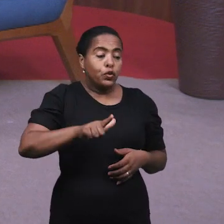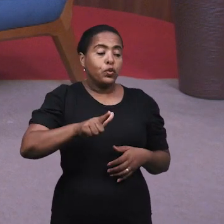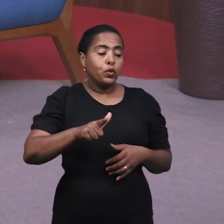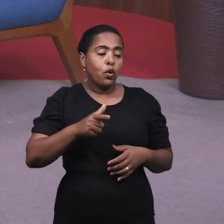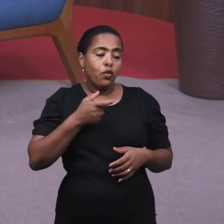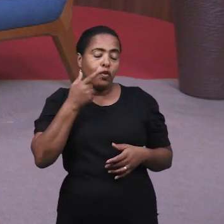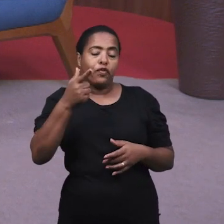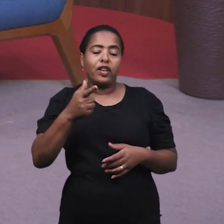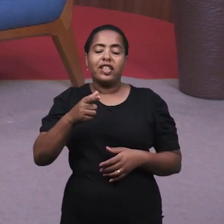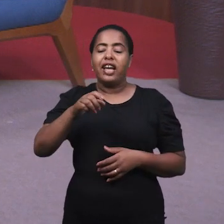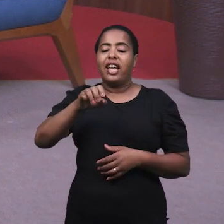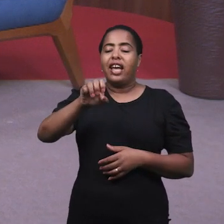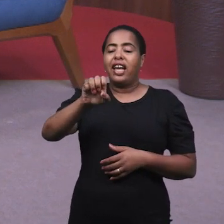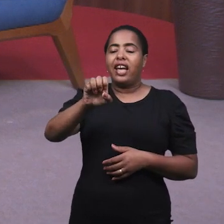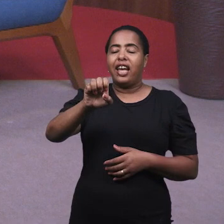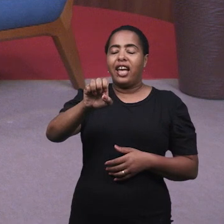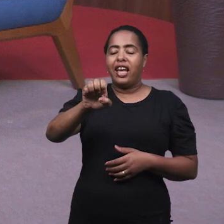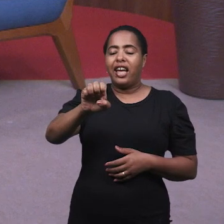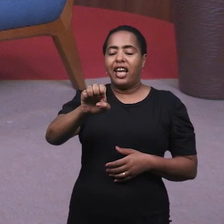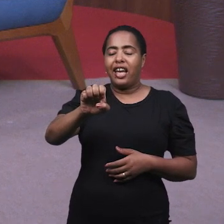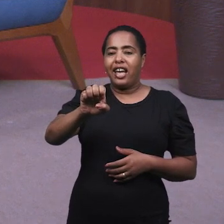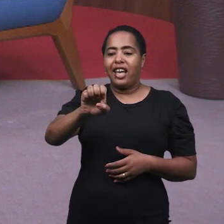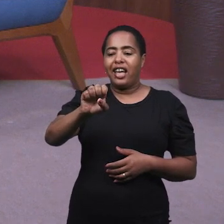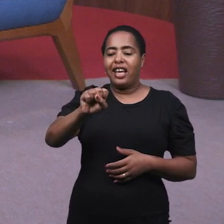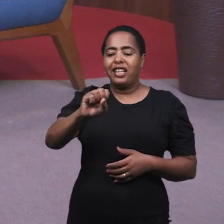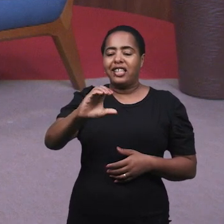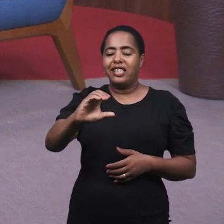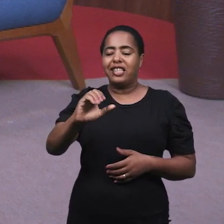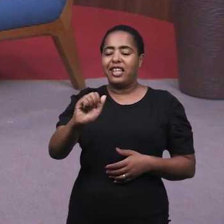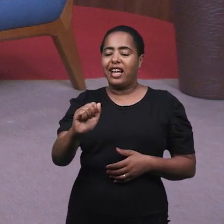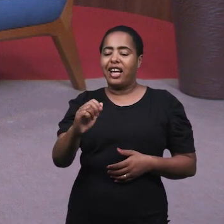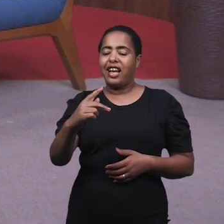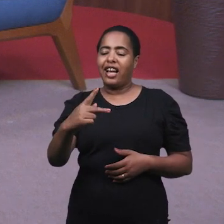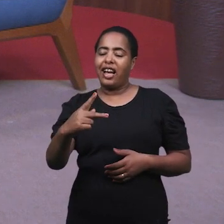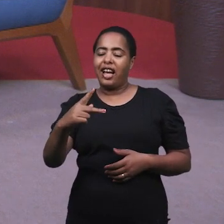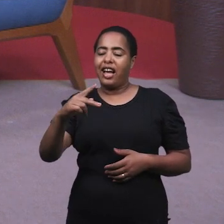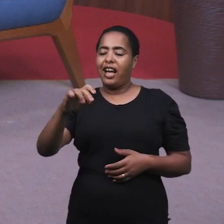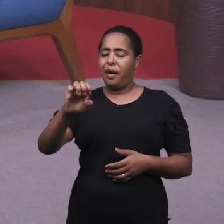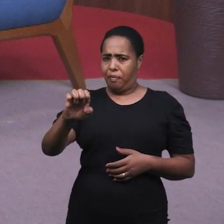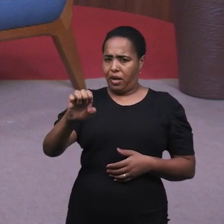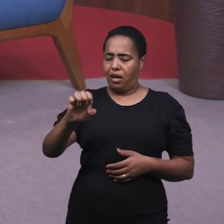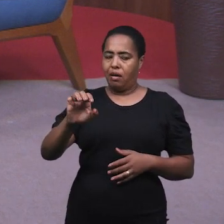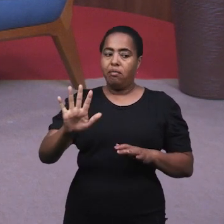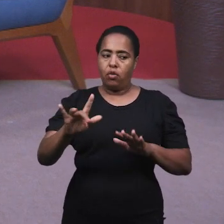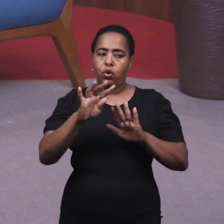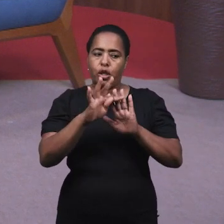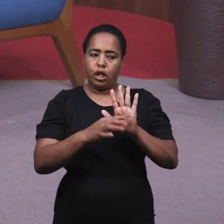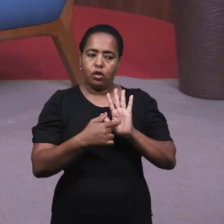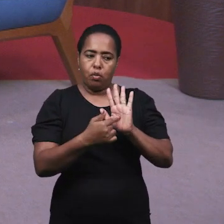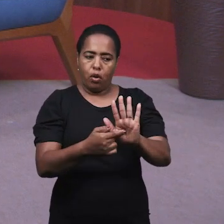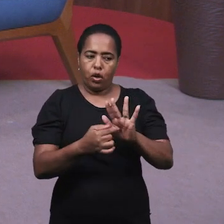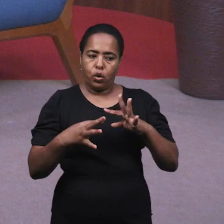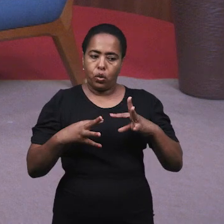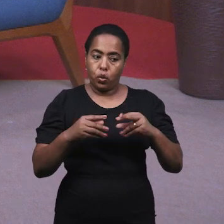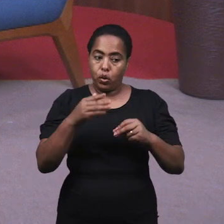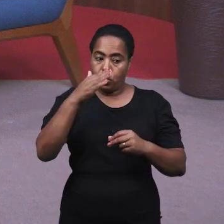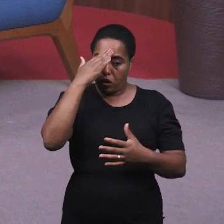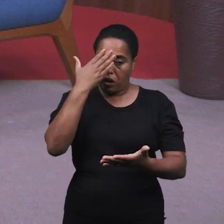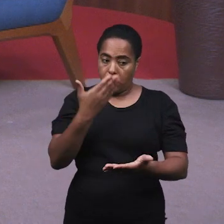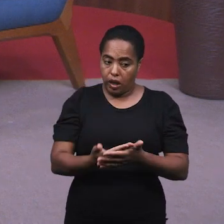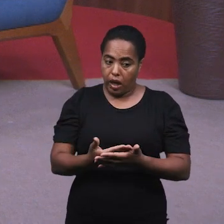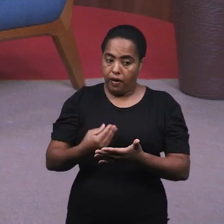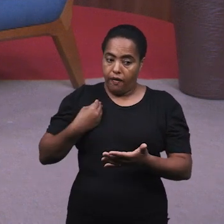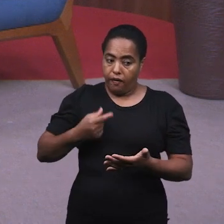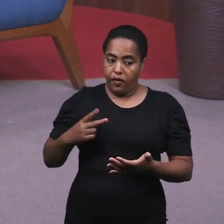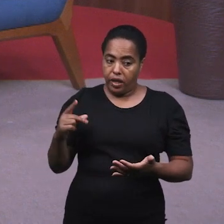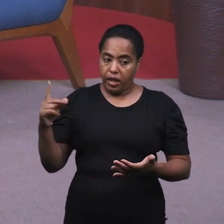à nouveau une expression que vous avez utilisée ici, que c'est la mise en évidence. Le texte dit que tous ceux qui ne périssent